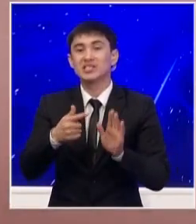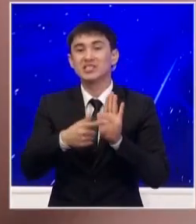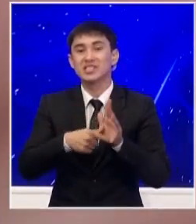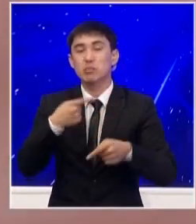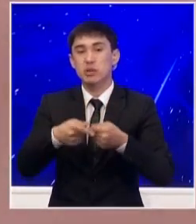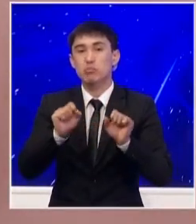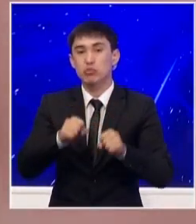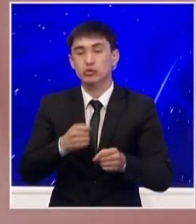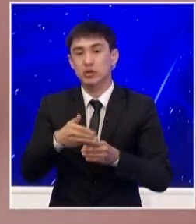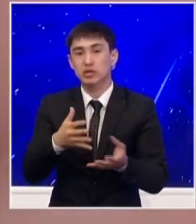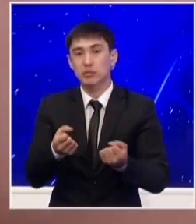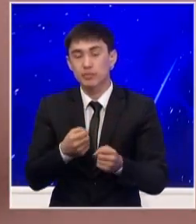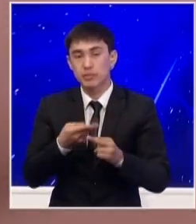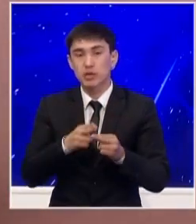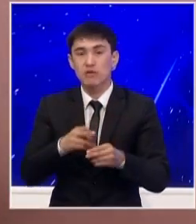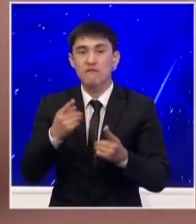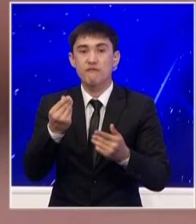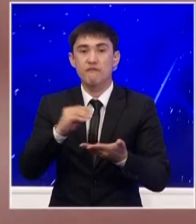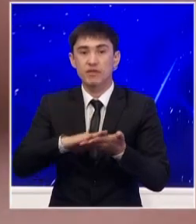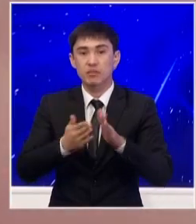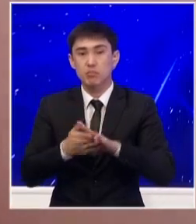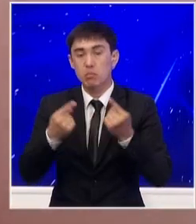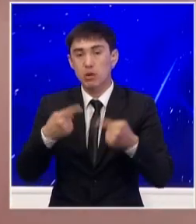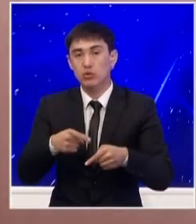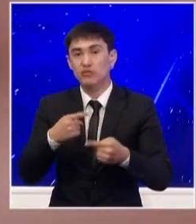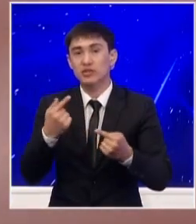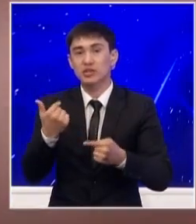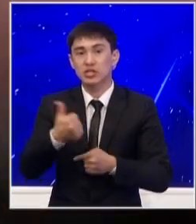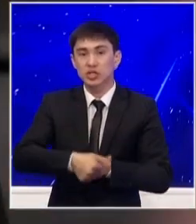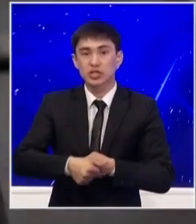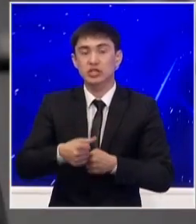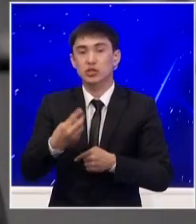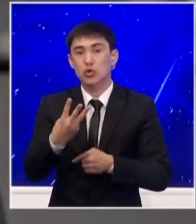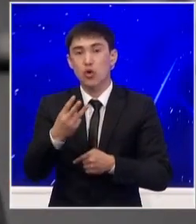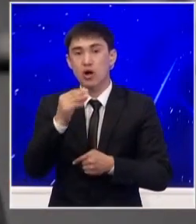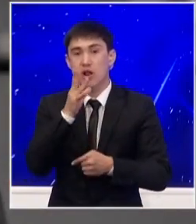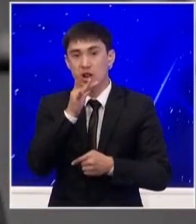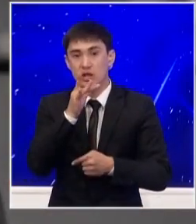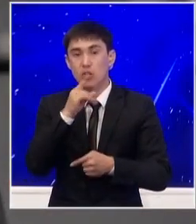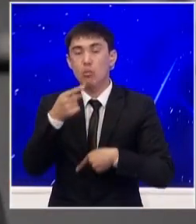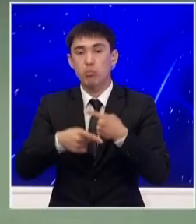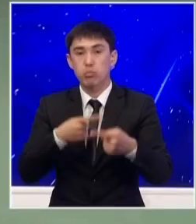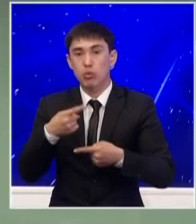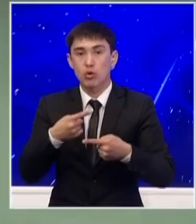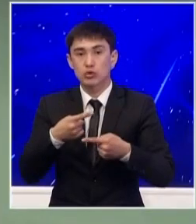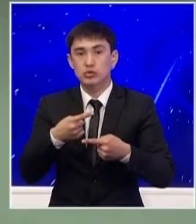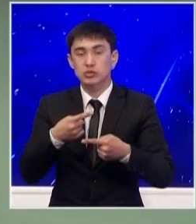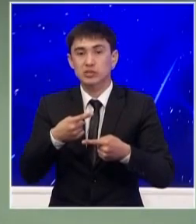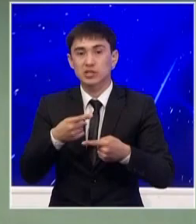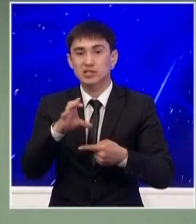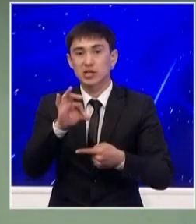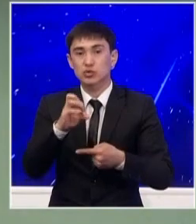будет проводиться мониторинг финансового состояния банкрота в течение 3 лет после признания нового статуса должника. В рамках